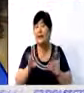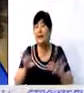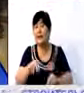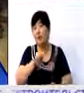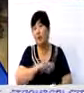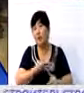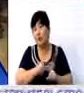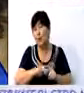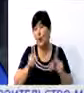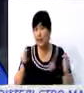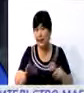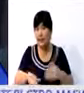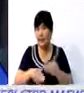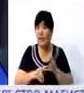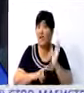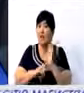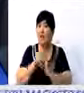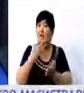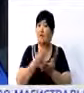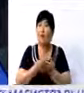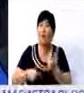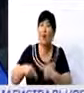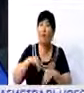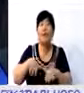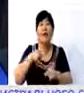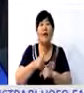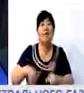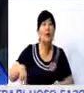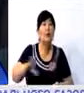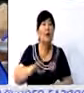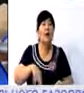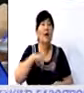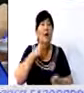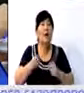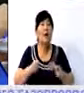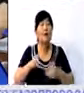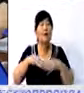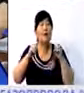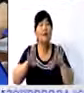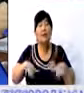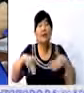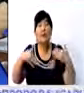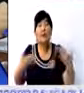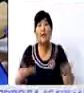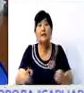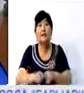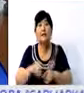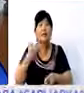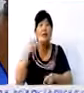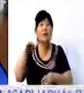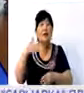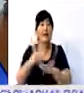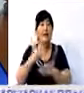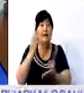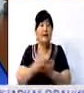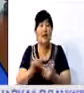работы, но и конкретной поддержки начинающих свой бизнес. Глава региона также предостерег от практики предоставления облегченных кредитов